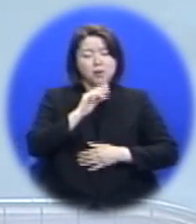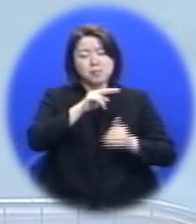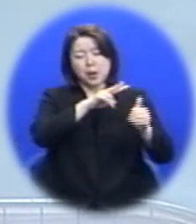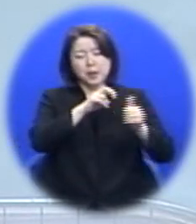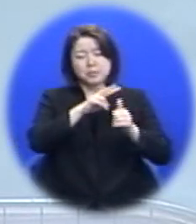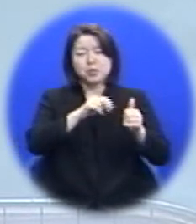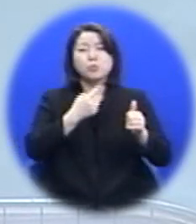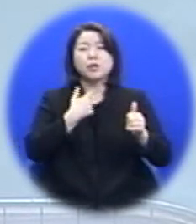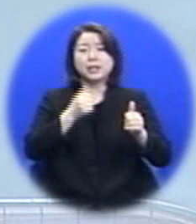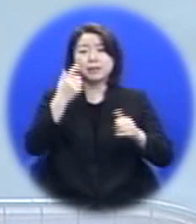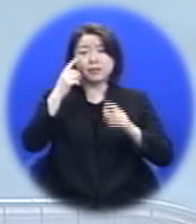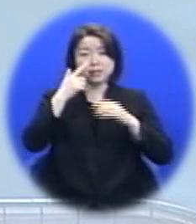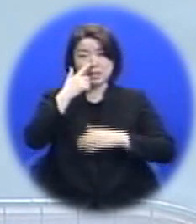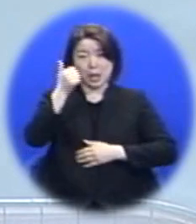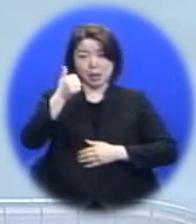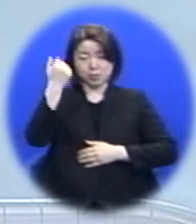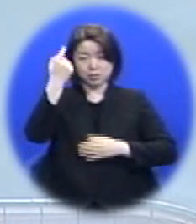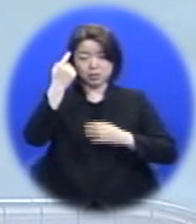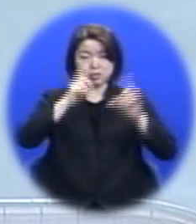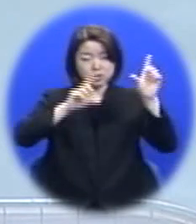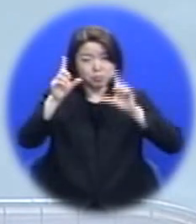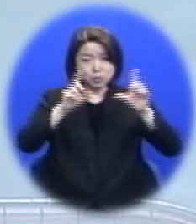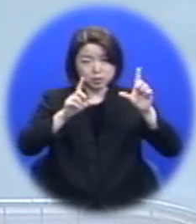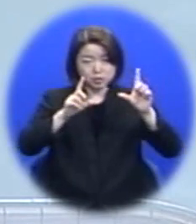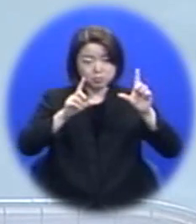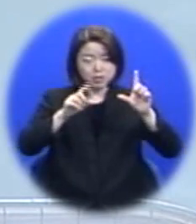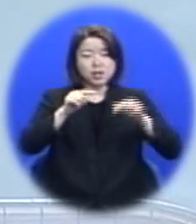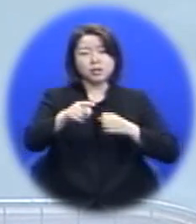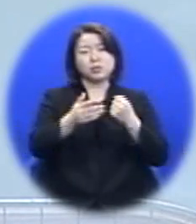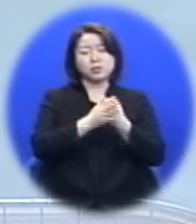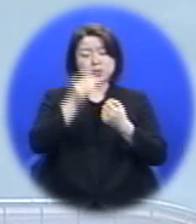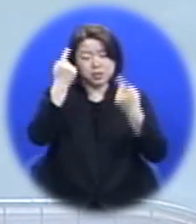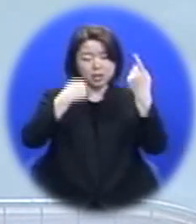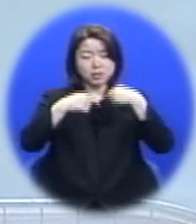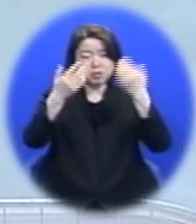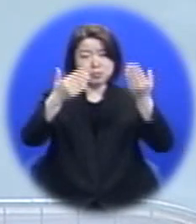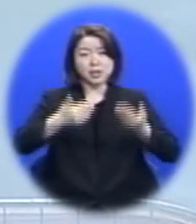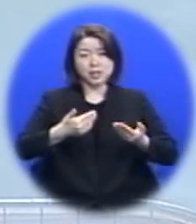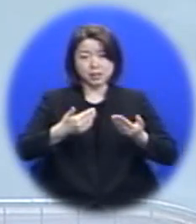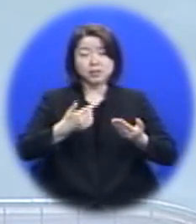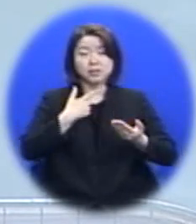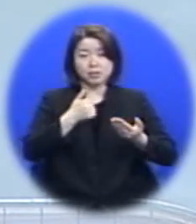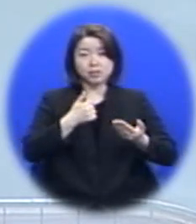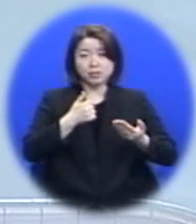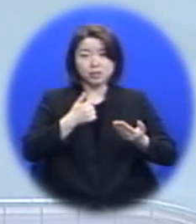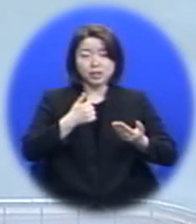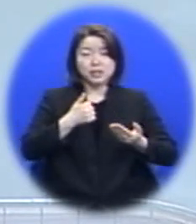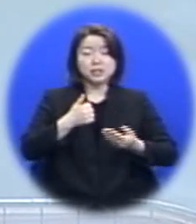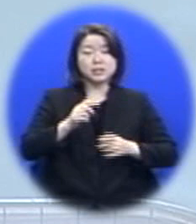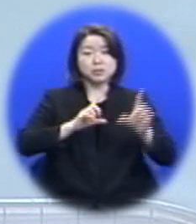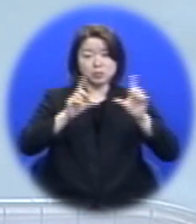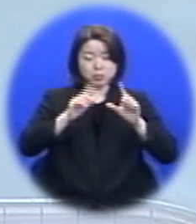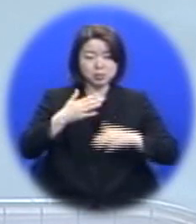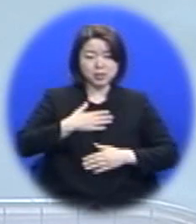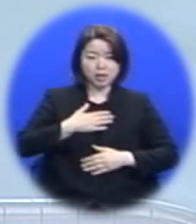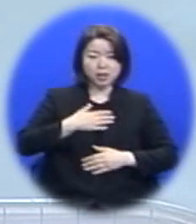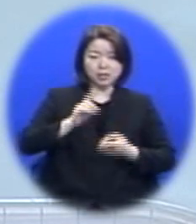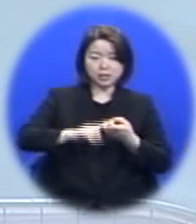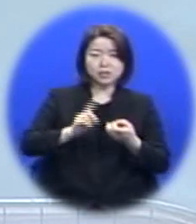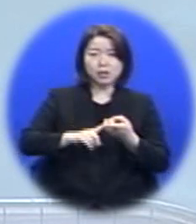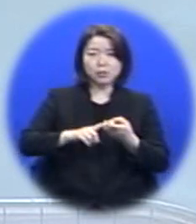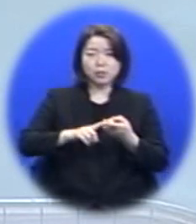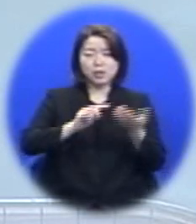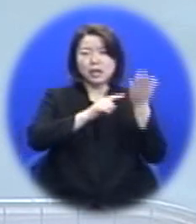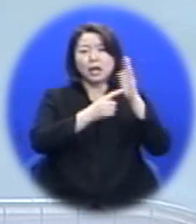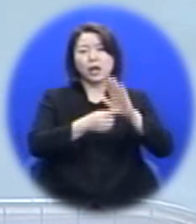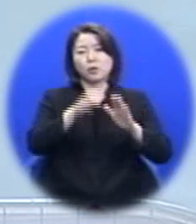모습. 그것 때문에 그렇게 상처받았던 그 아버지의 성질을 자기가 그대로 지금 드러내고 있는 겁니다.